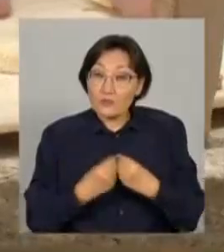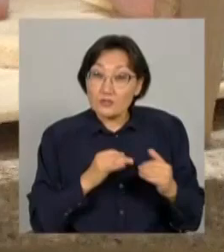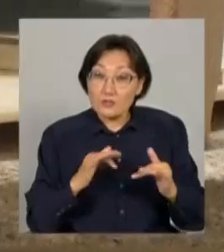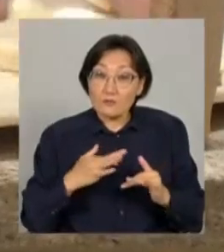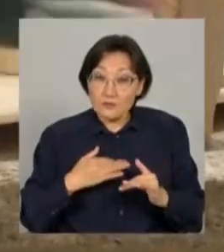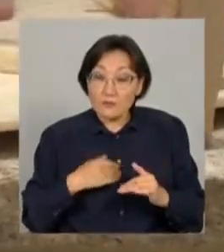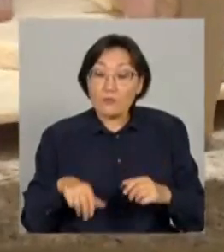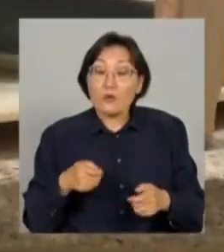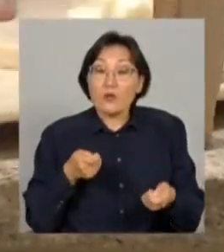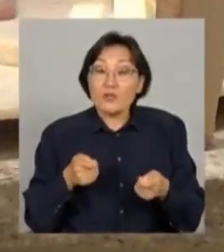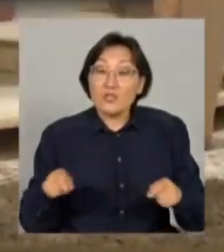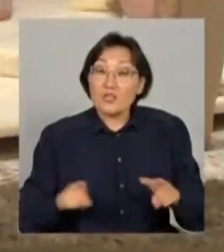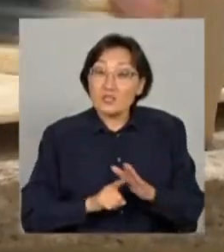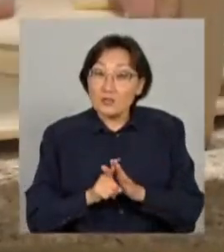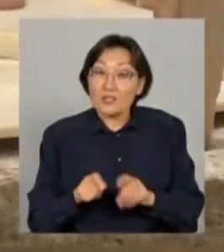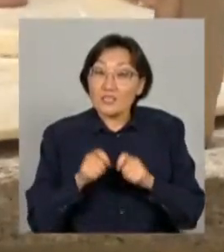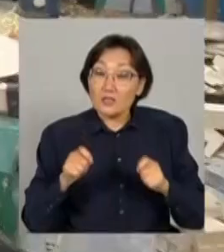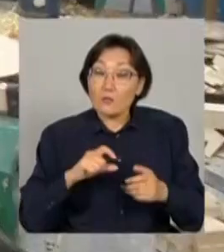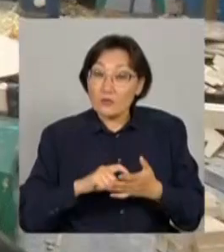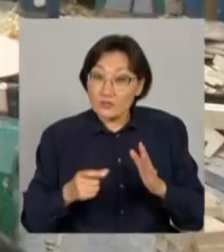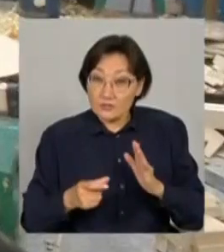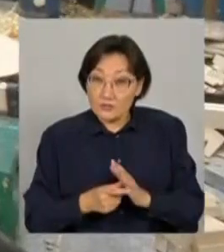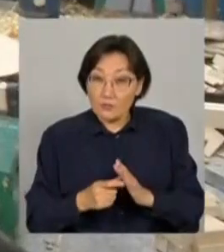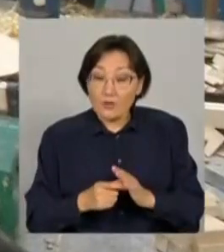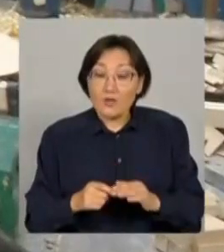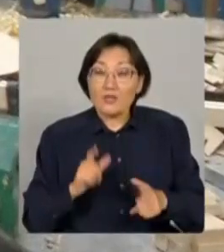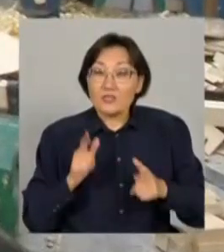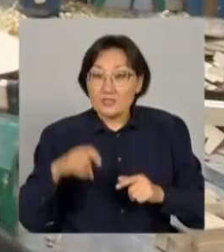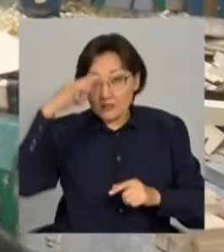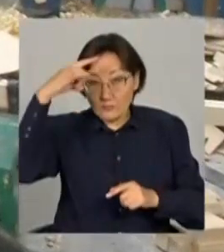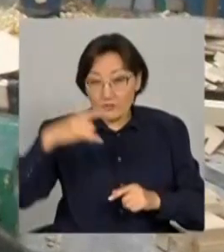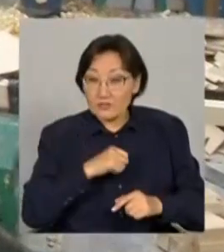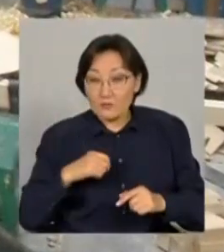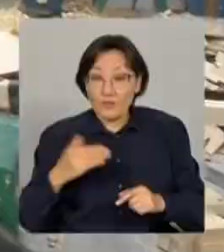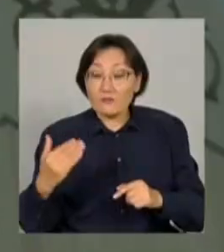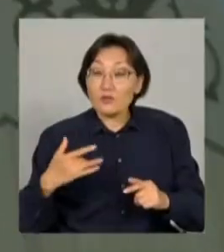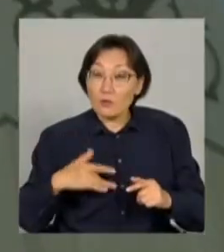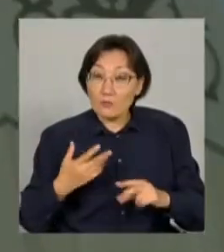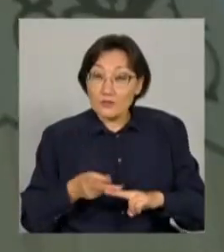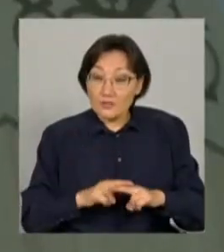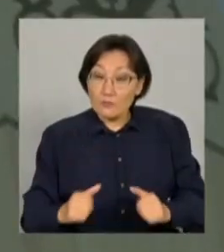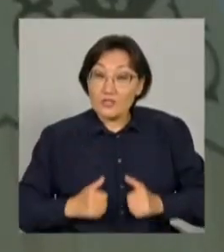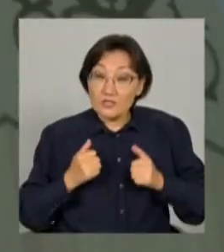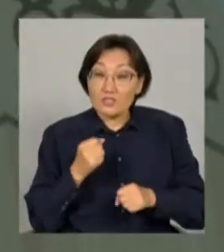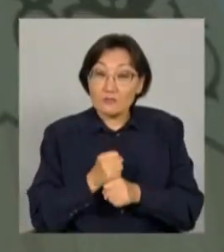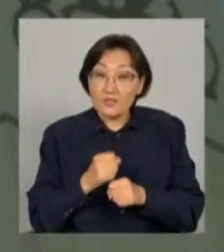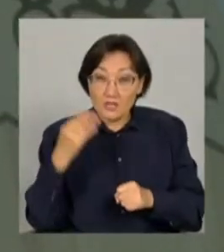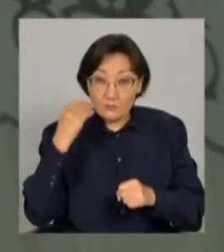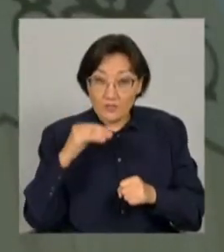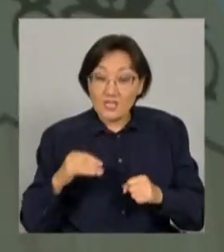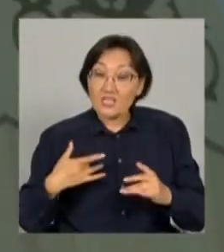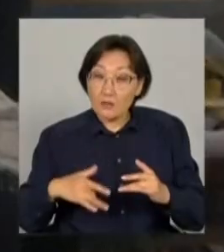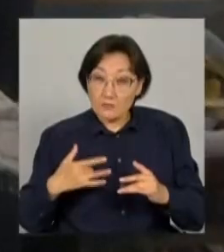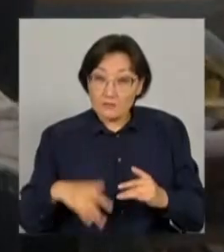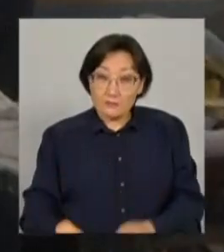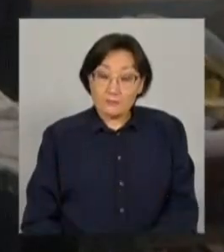мы возглавили мастерскую. Говорят, истинный казах не сам казах, а его домбра. Поэтому мы стараемся делать качественные